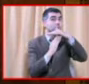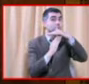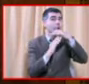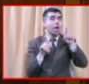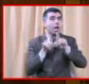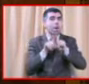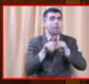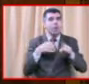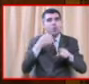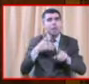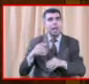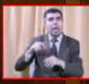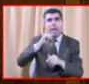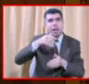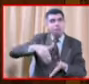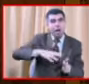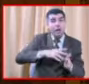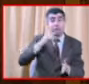مواجهة مع الماء.